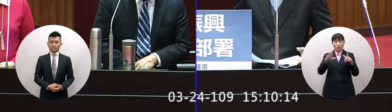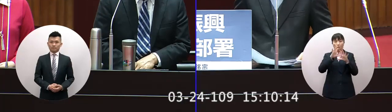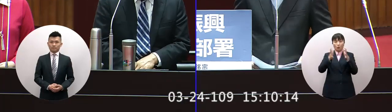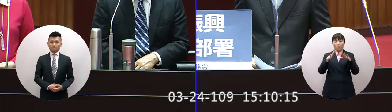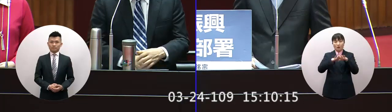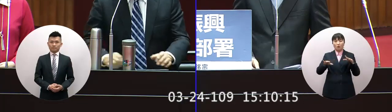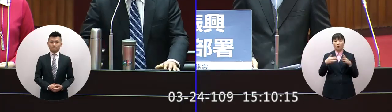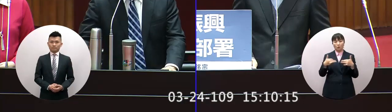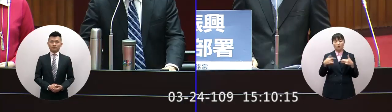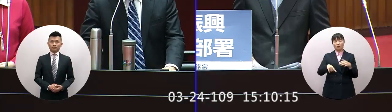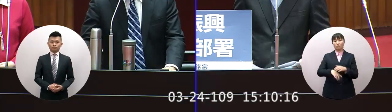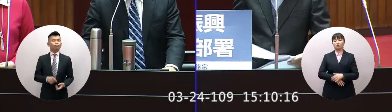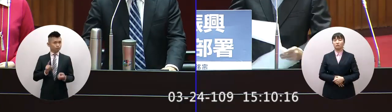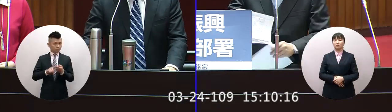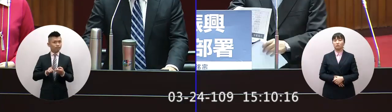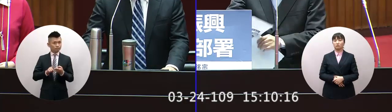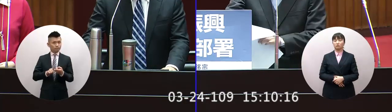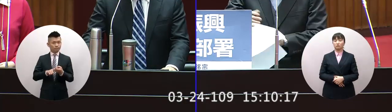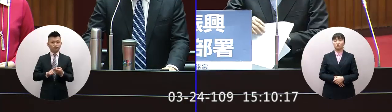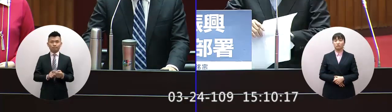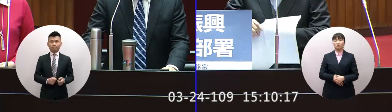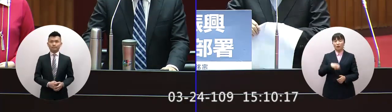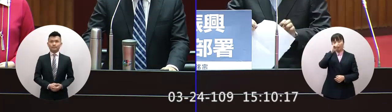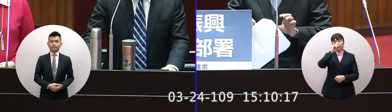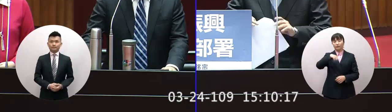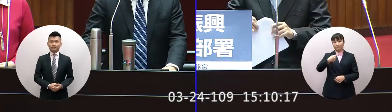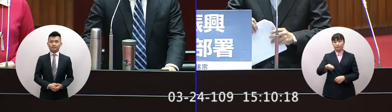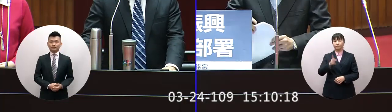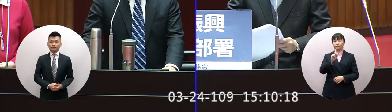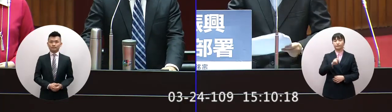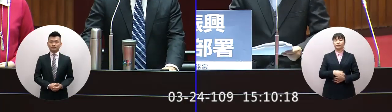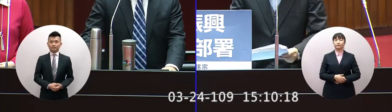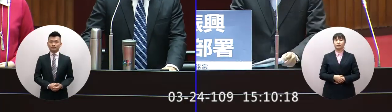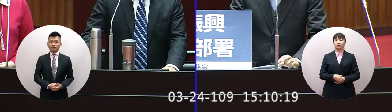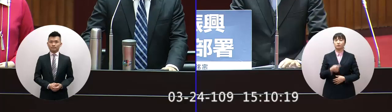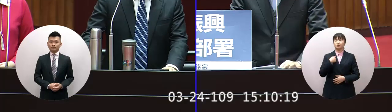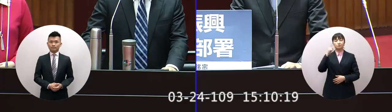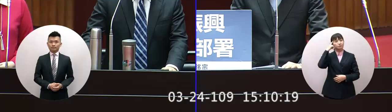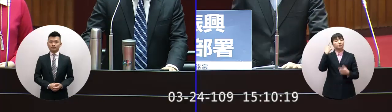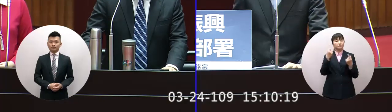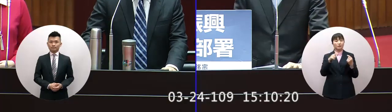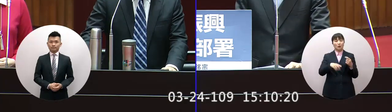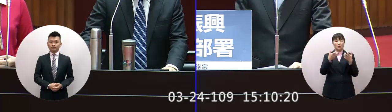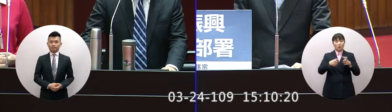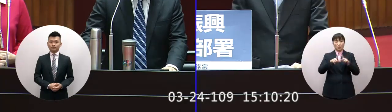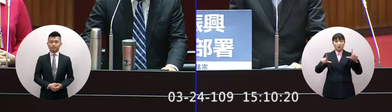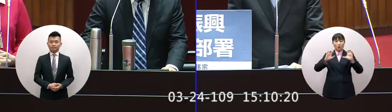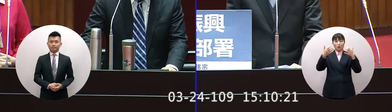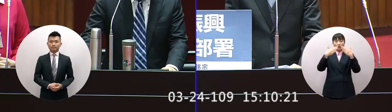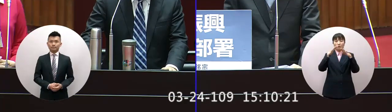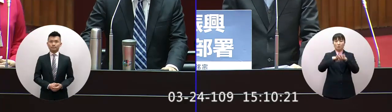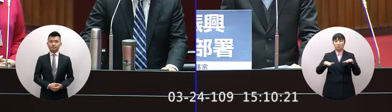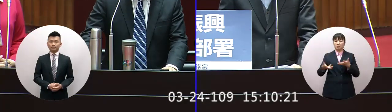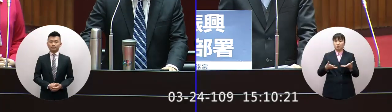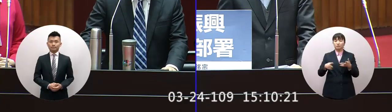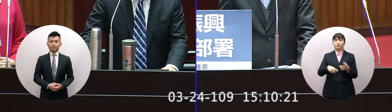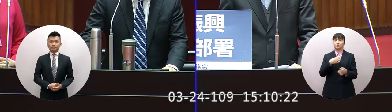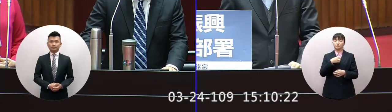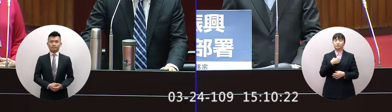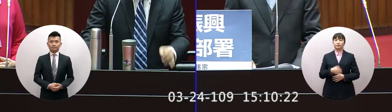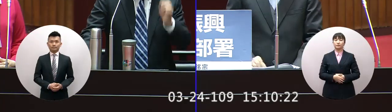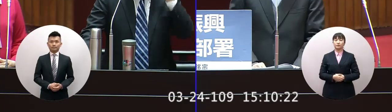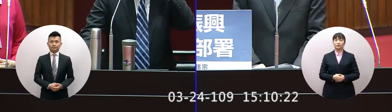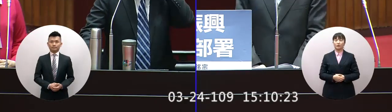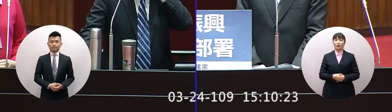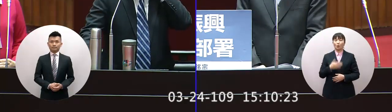问题？ 对， 好。来往后看，我也认为是一个重大的国安问题。